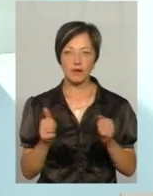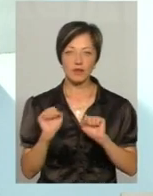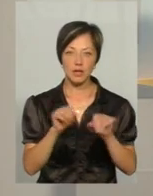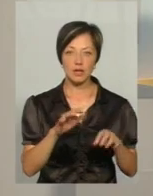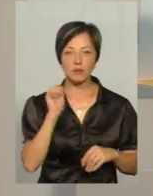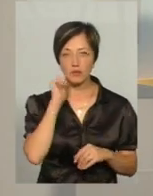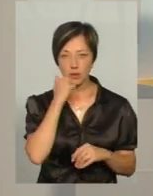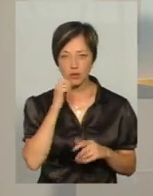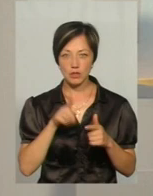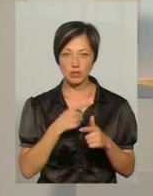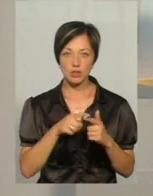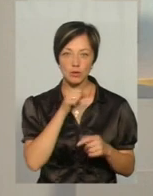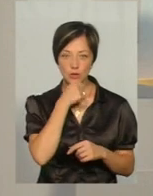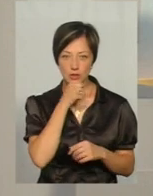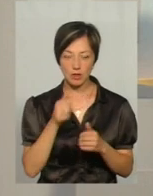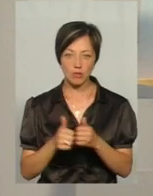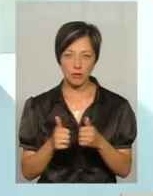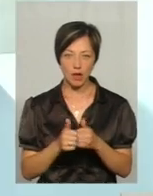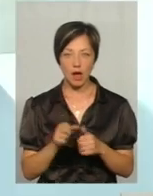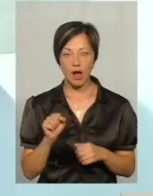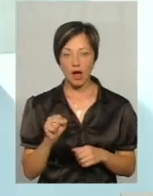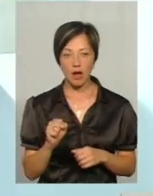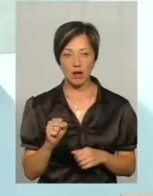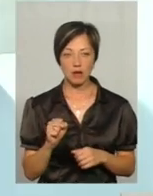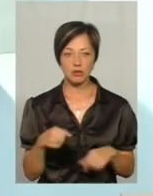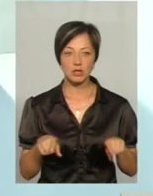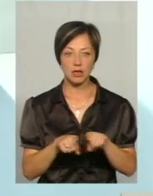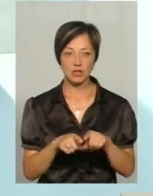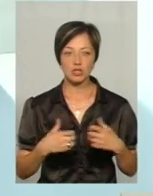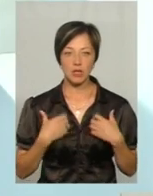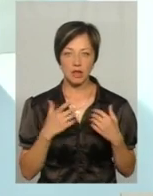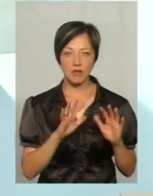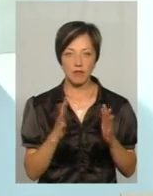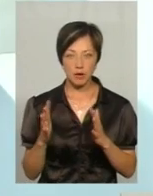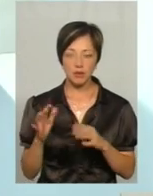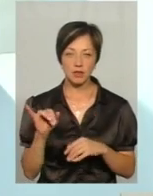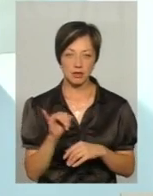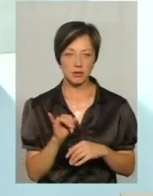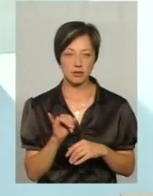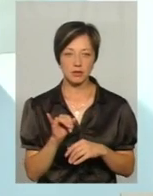там, чи дідусеві, які є там під боком, а у таких жахливих випадках і